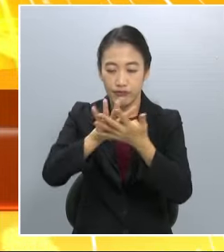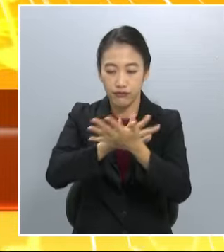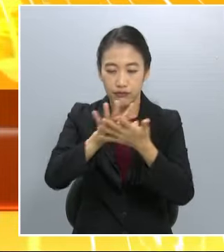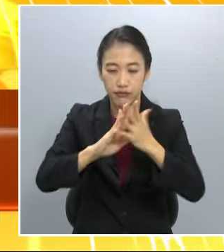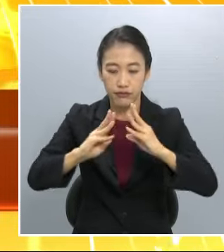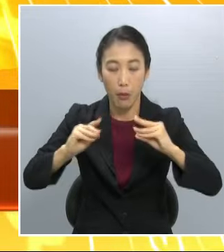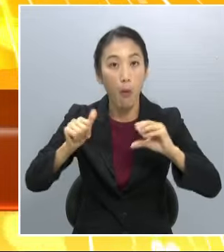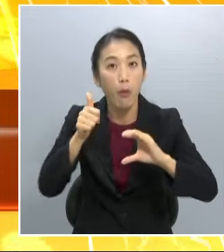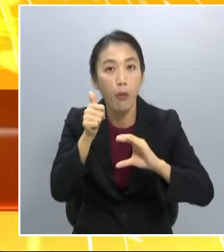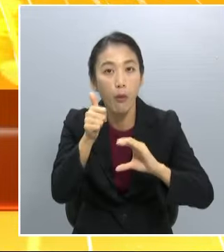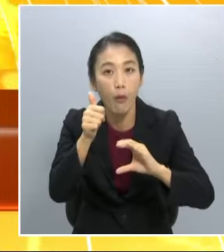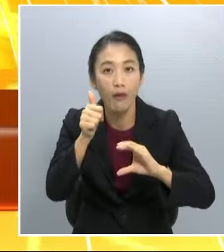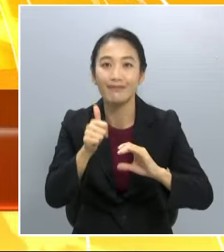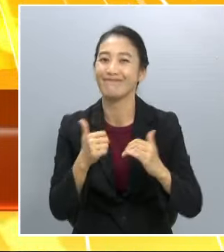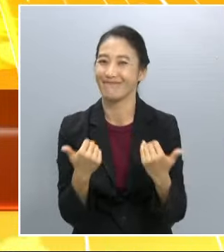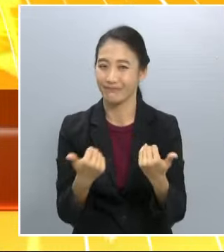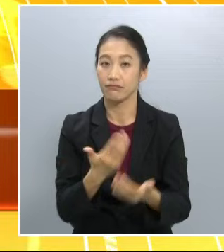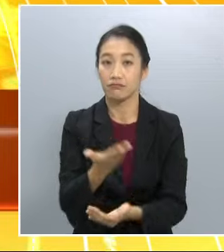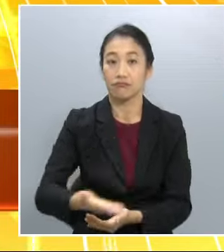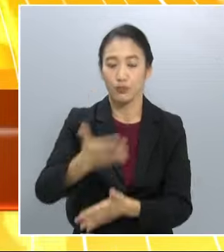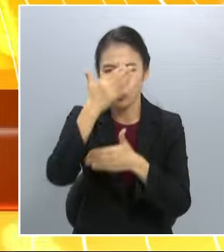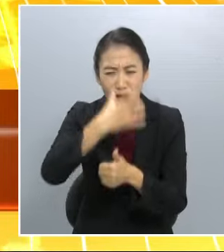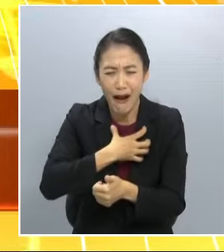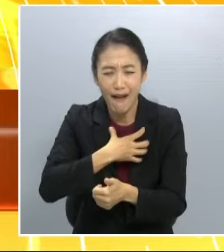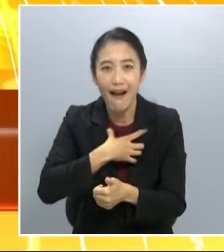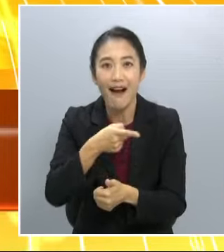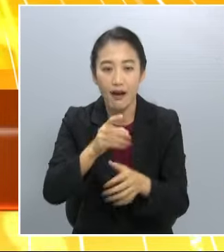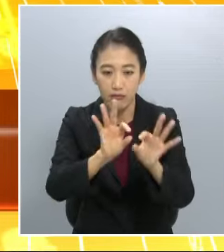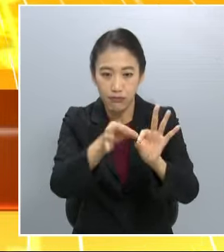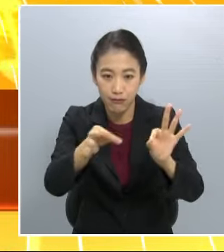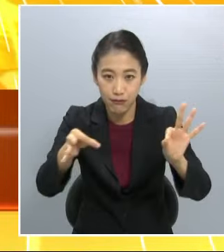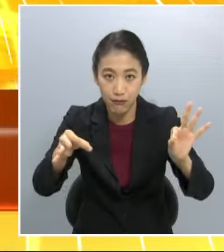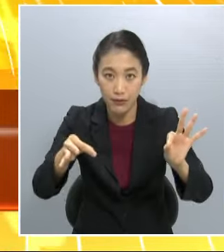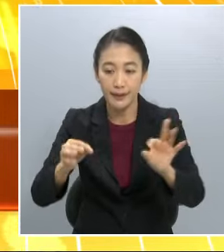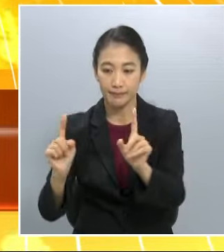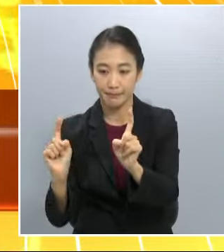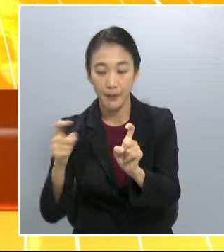แอร์ Kiaรุ่น x Inverter Plus9,000 BTUมูลค่า2,400และ